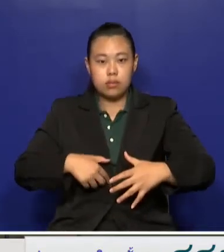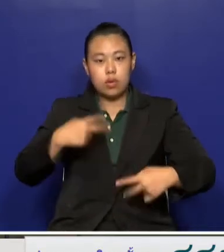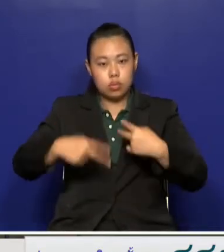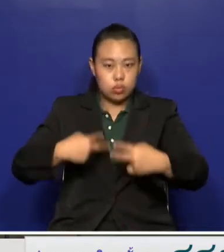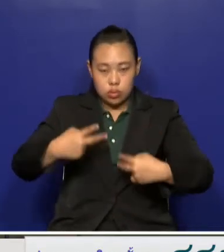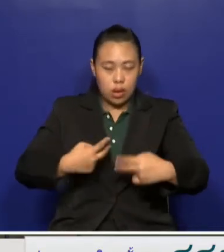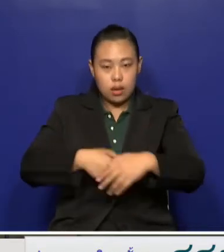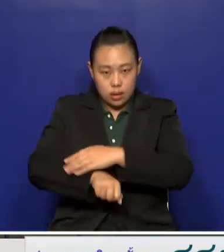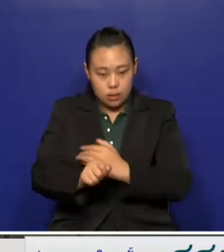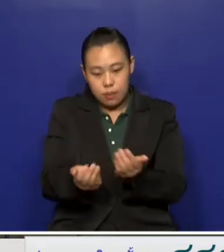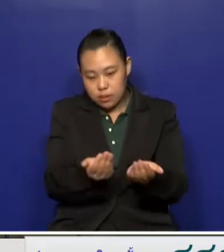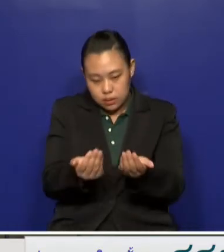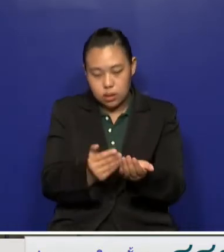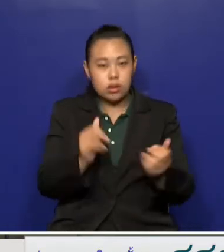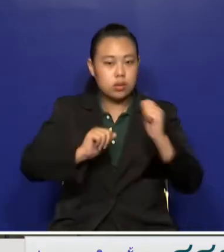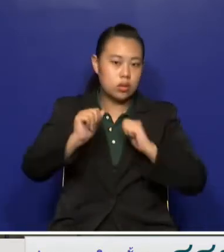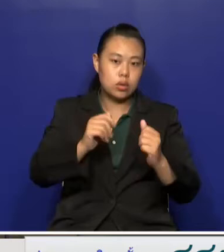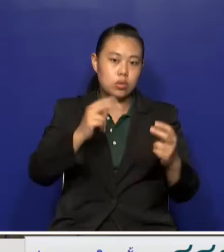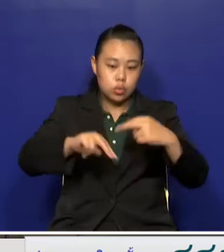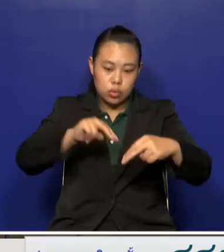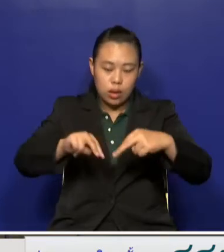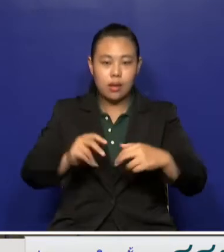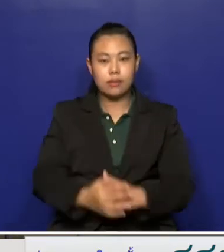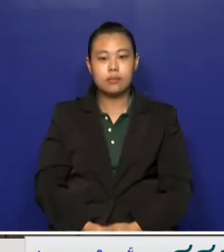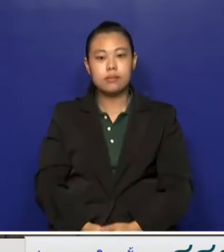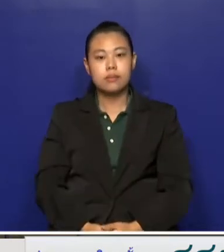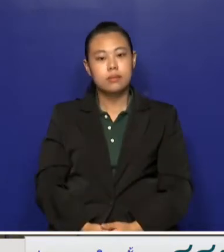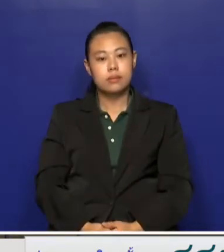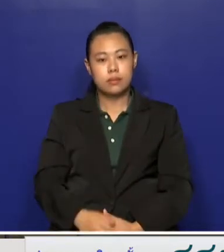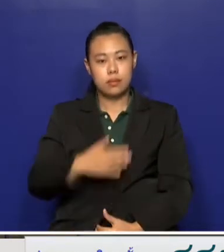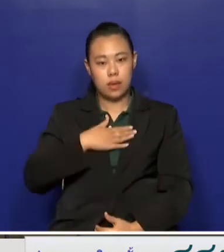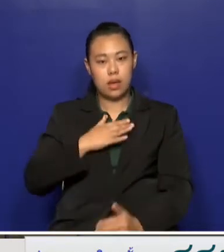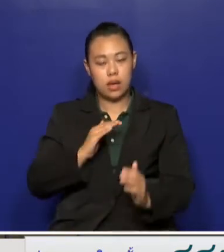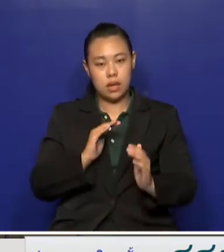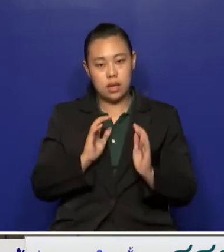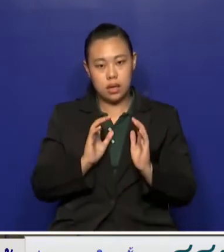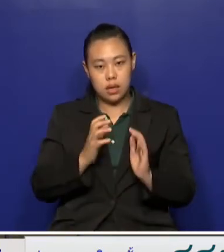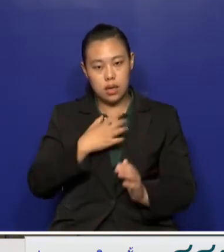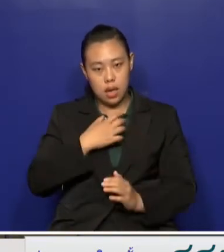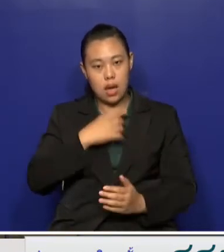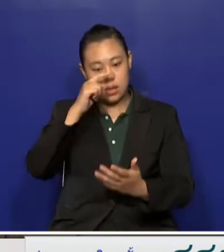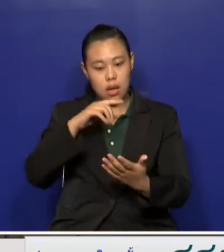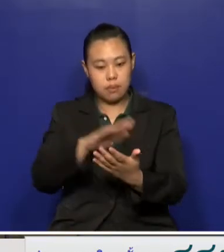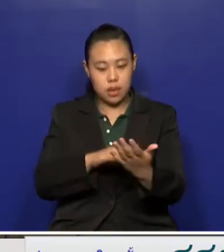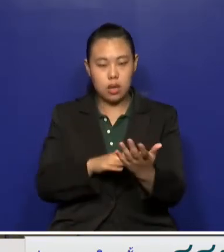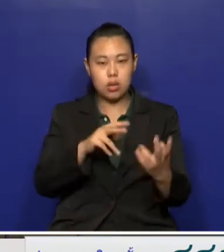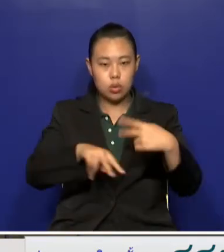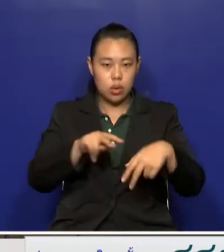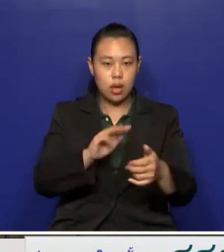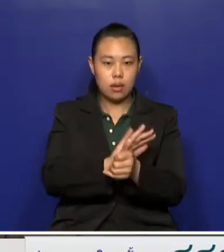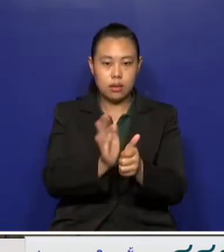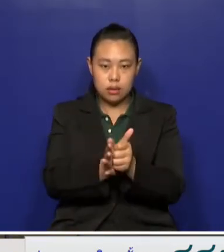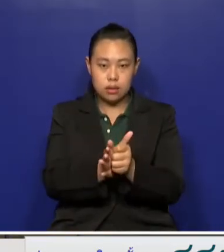วยผมอยากจะให้ประเทศไทยเนี่ยดูแลเด็กตั้งแต่แรกเกิดซึ่งมันจะไปตอบโจทย์คำว่